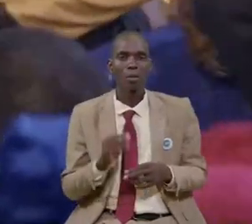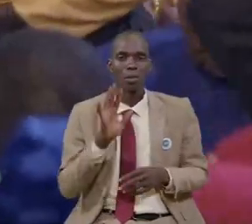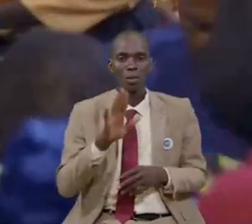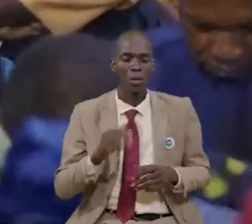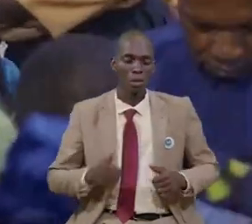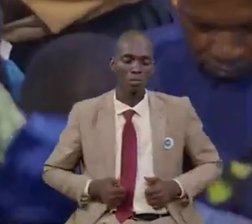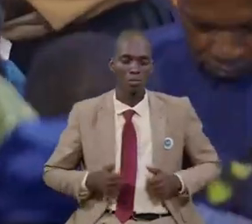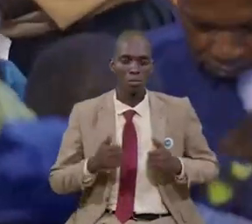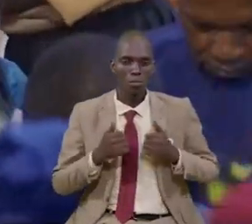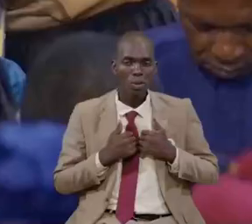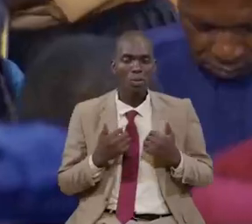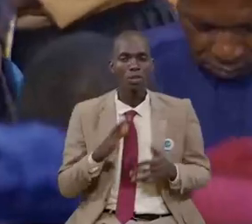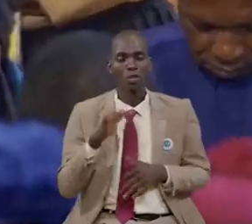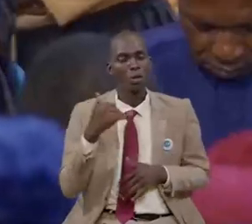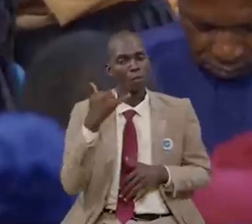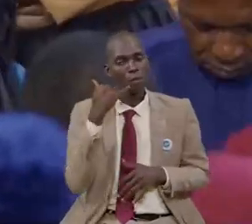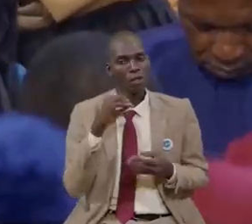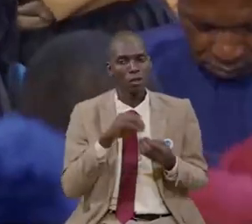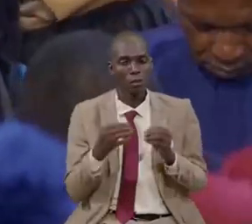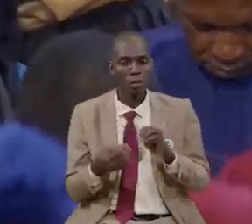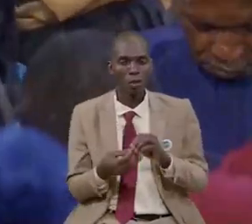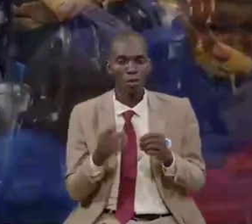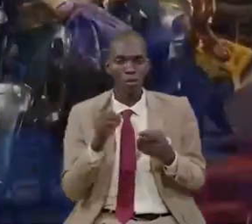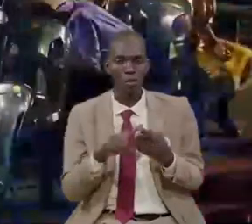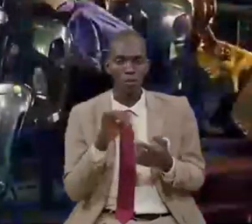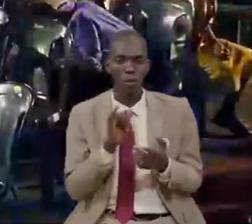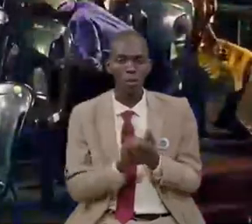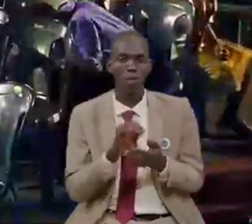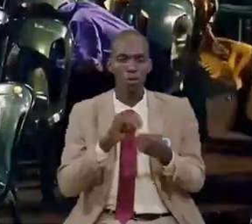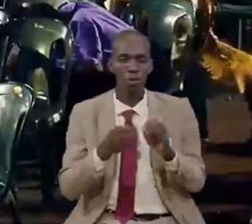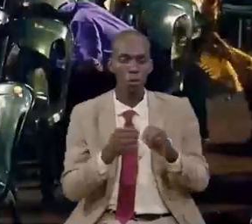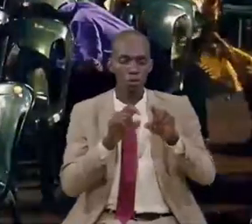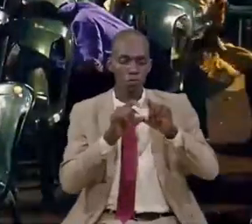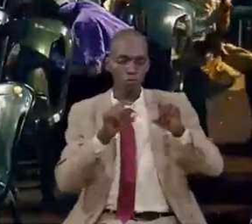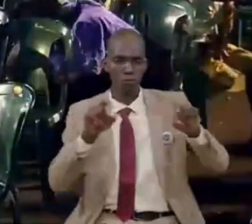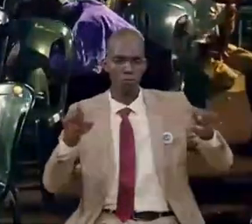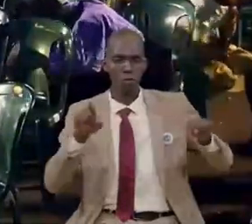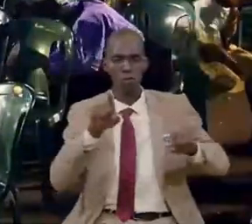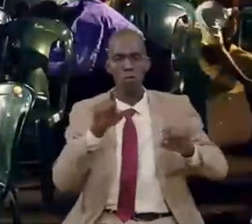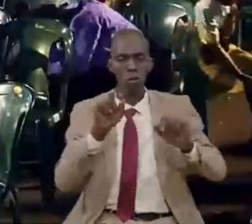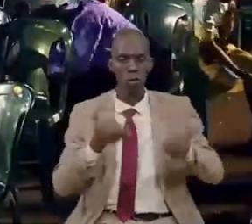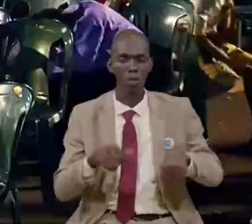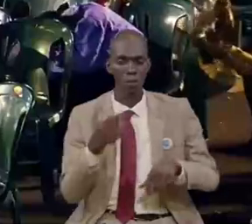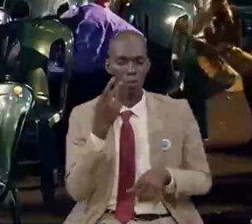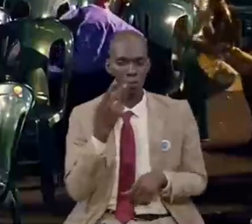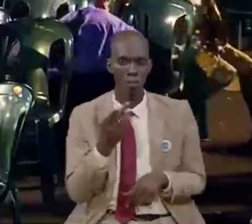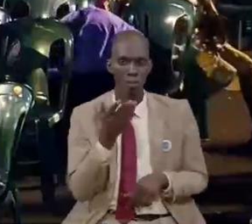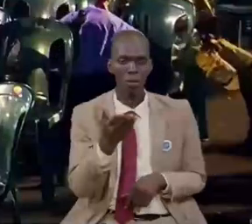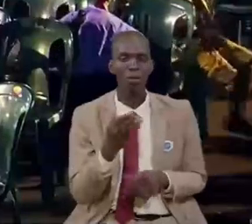parvenir vos coordonnées par ce numéro.